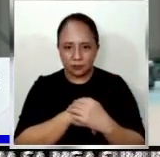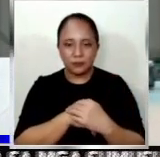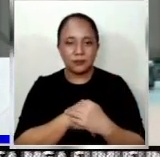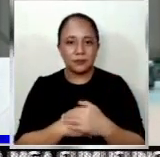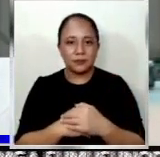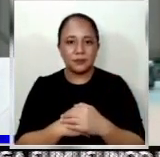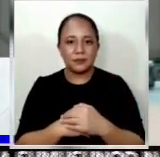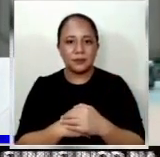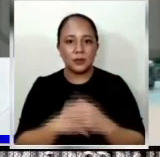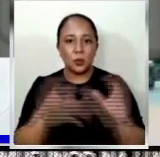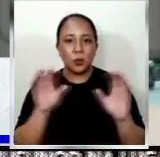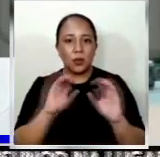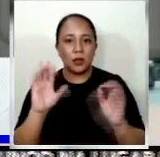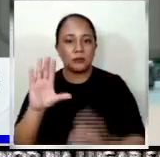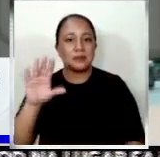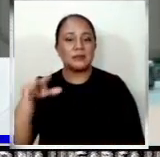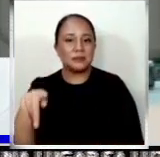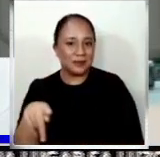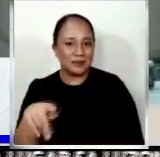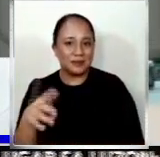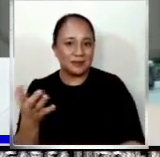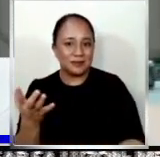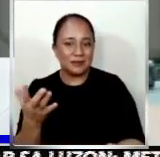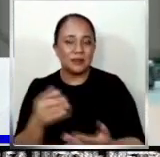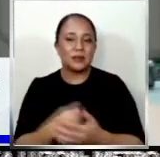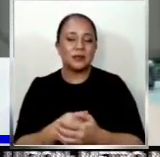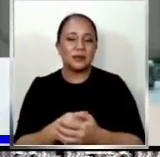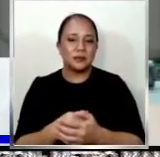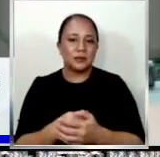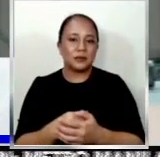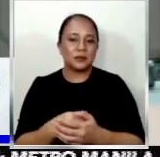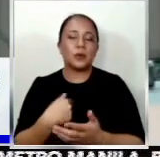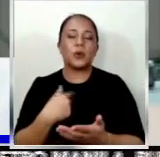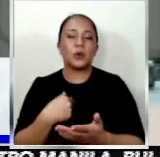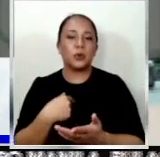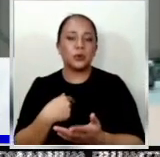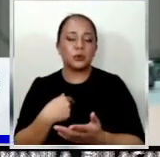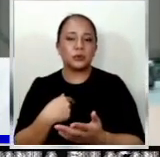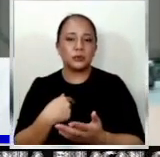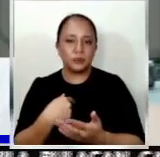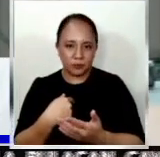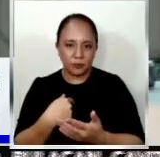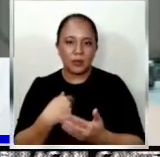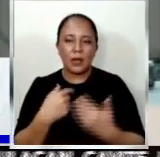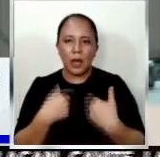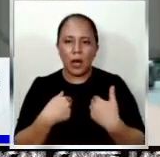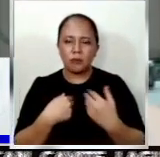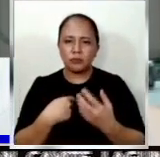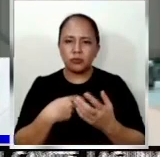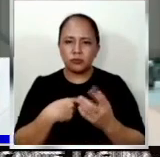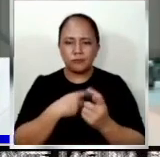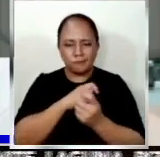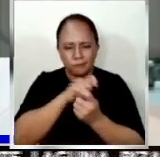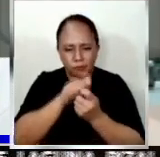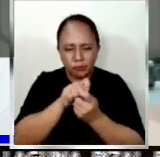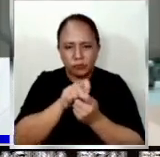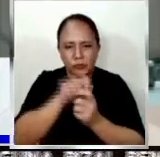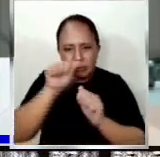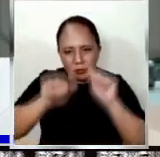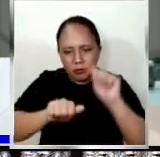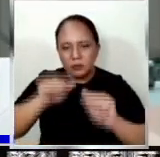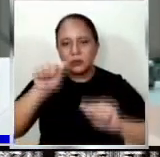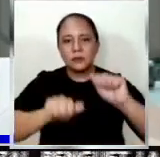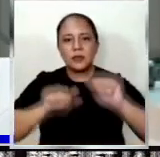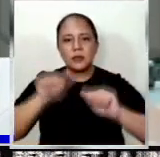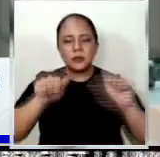cell phones. Kaya po, dumaan po sa masusing assessment at nakita po